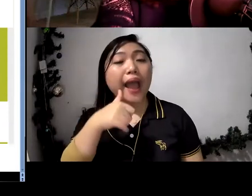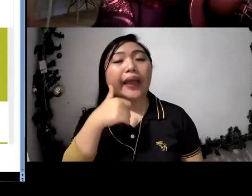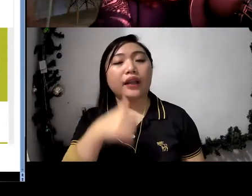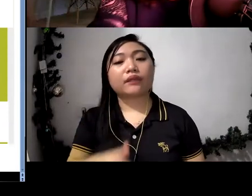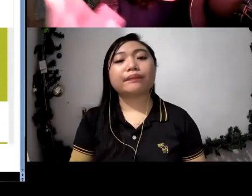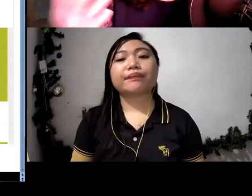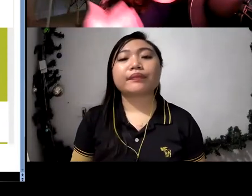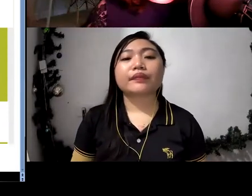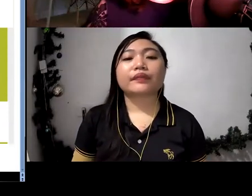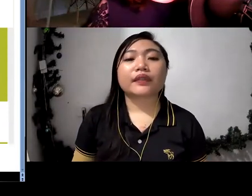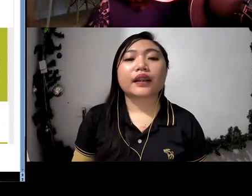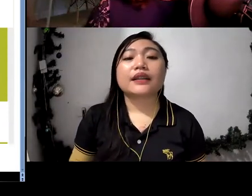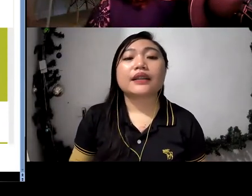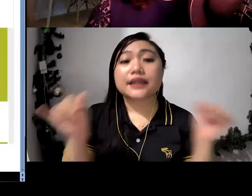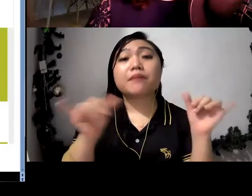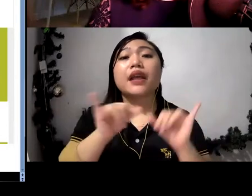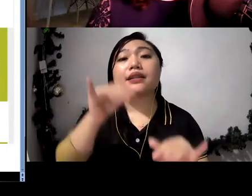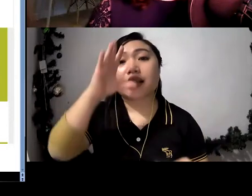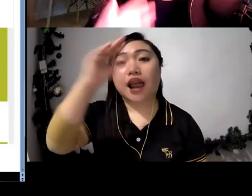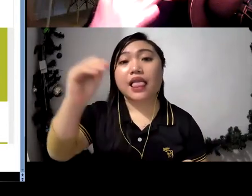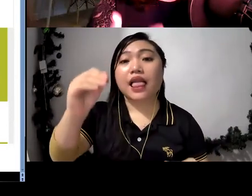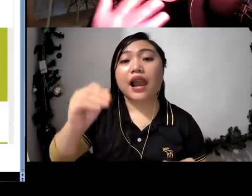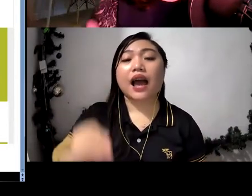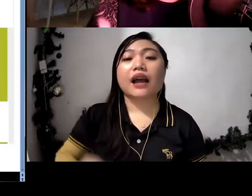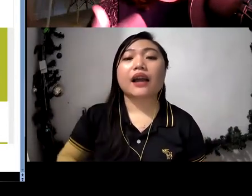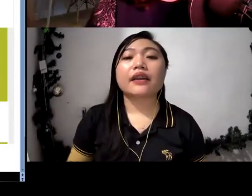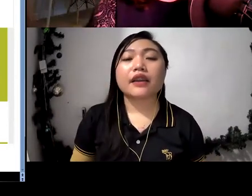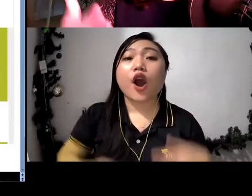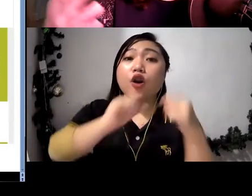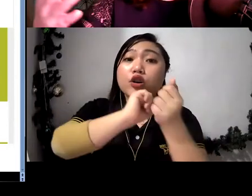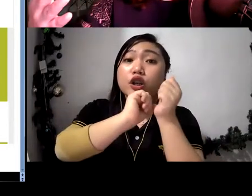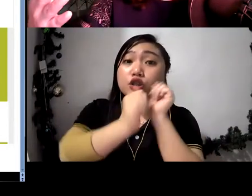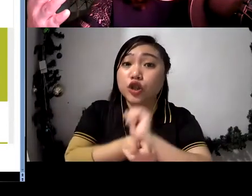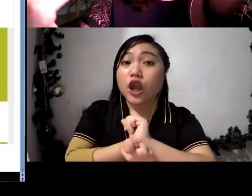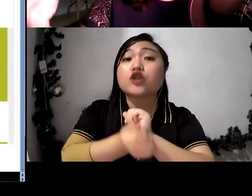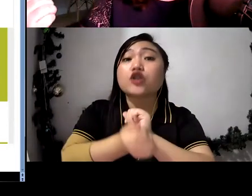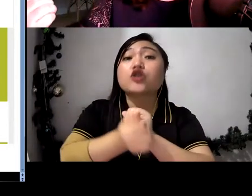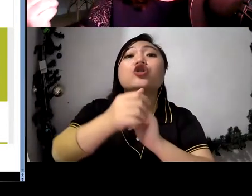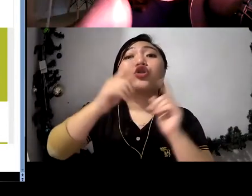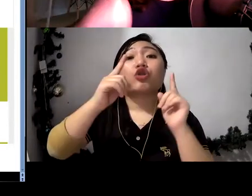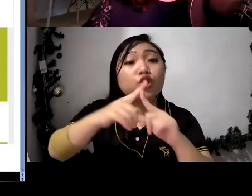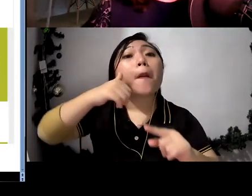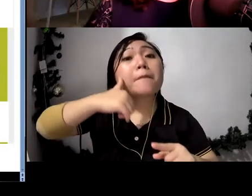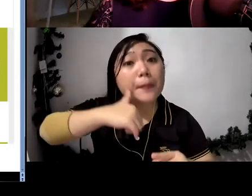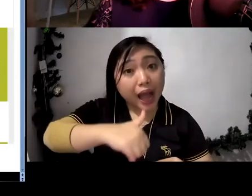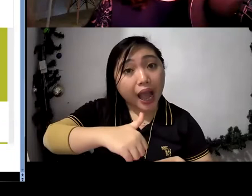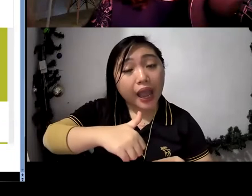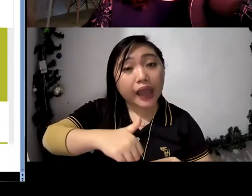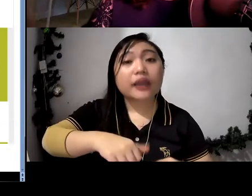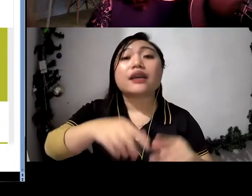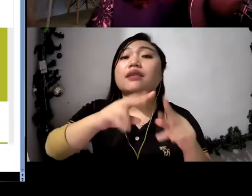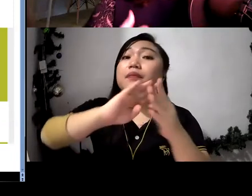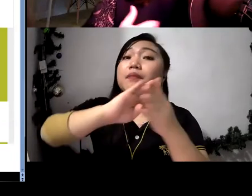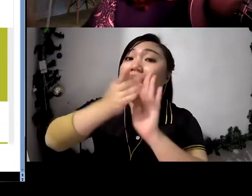time, ganun din yung mga lalaki, no? Na biological sex lalaki, tapos ano na sila ngayon, transwoman na sila,